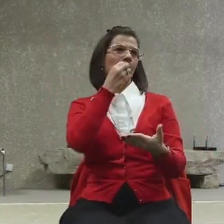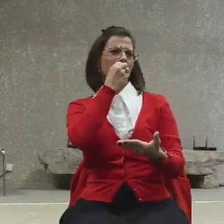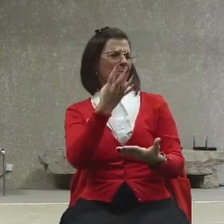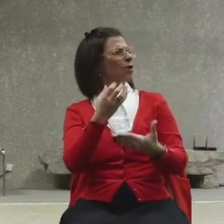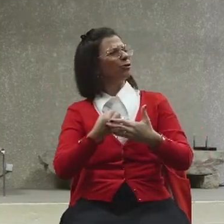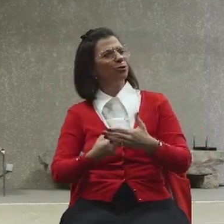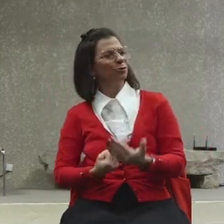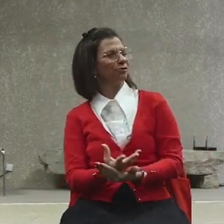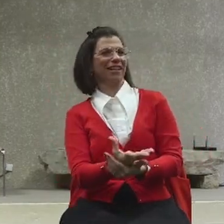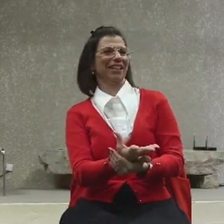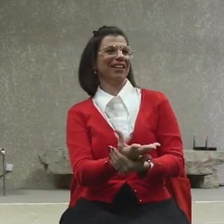dit